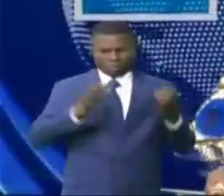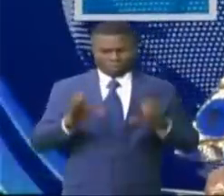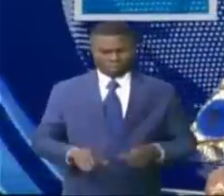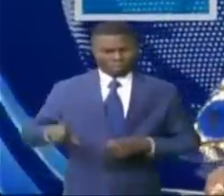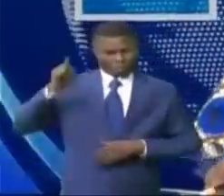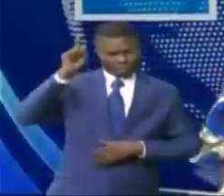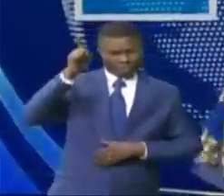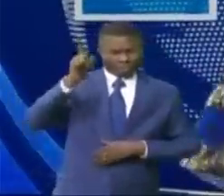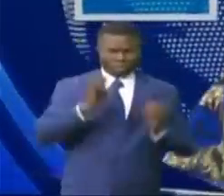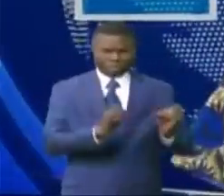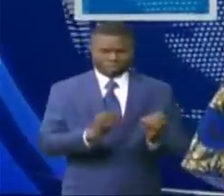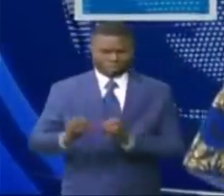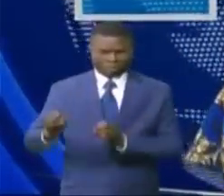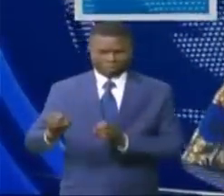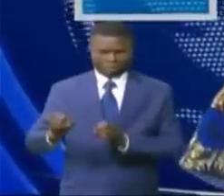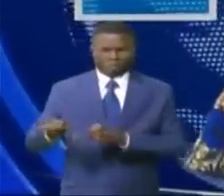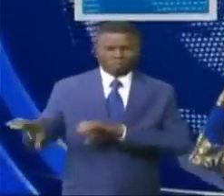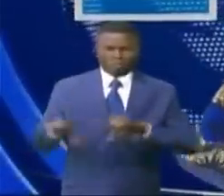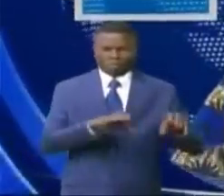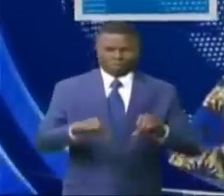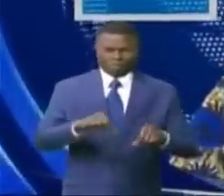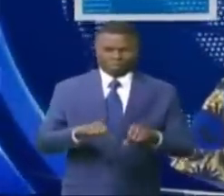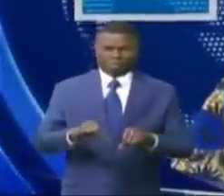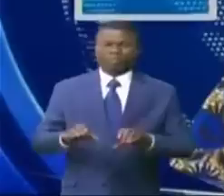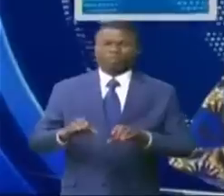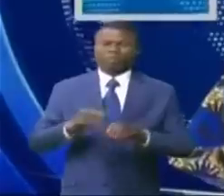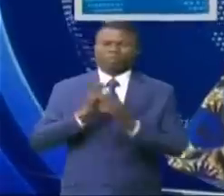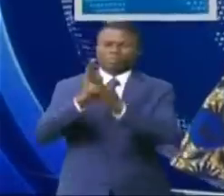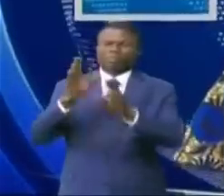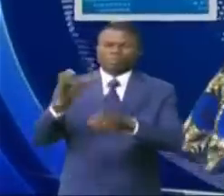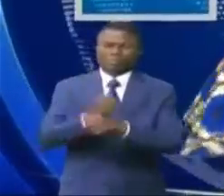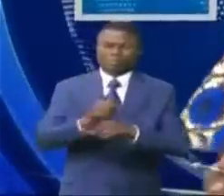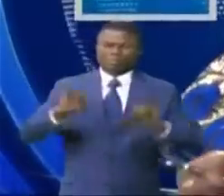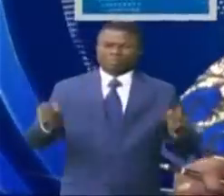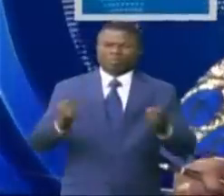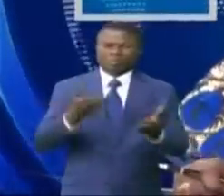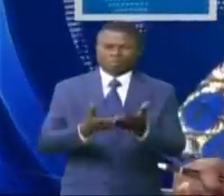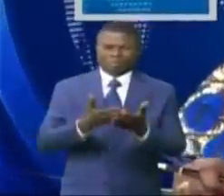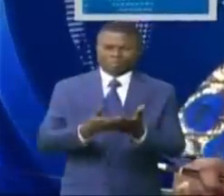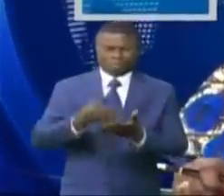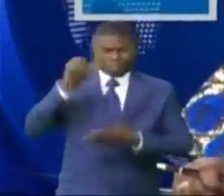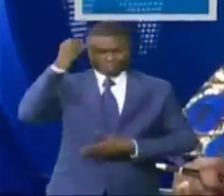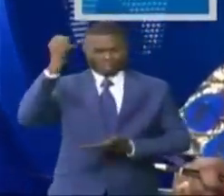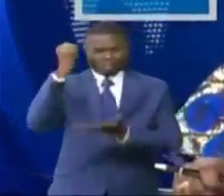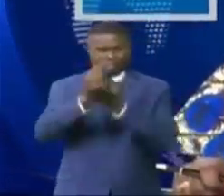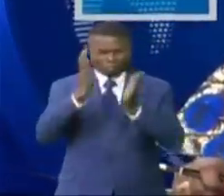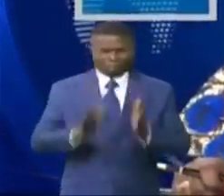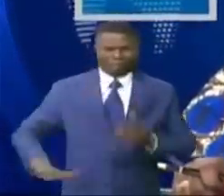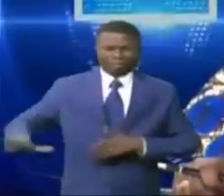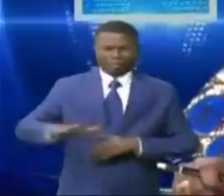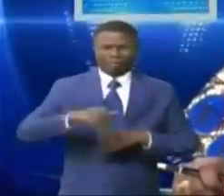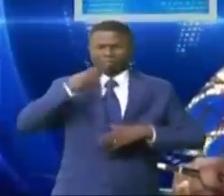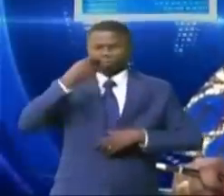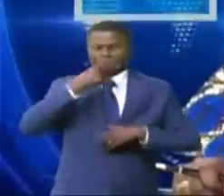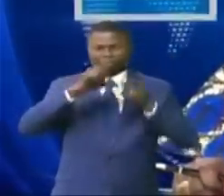pays a organisé une cérémonie de restitution de ces jeux à l'intention des ambassadeurs des pays francophones. Doris Mozo.